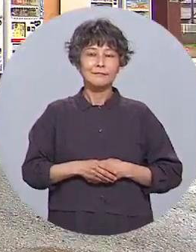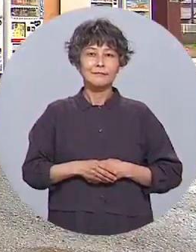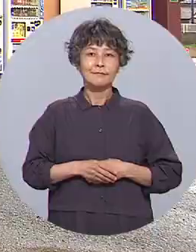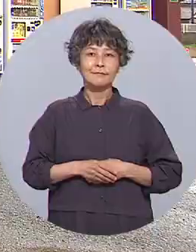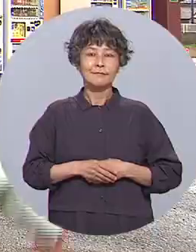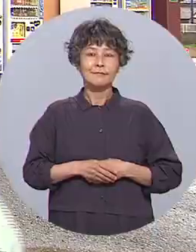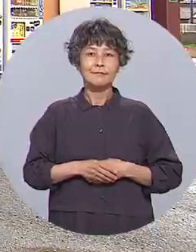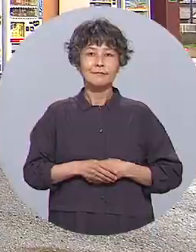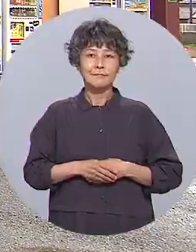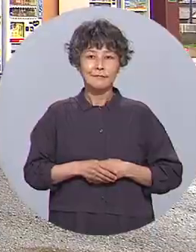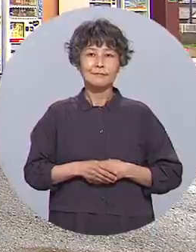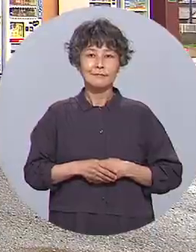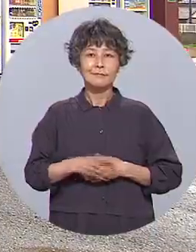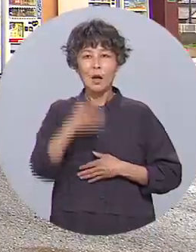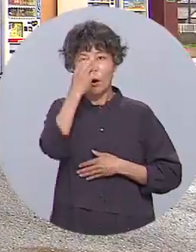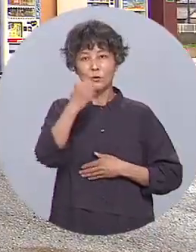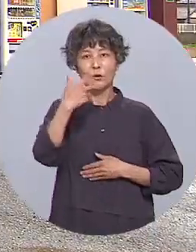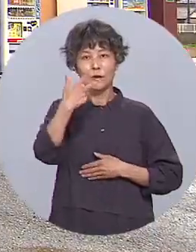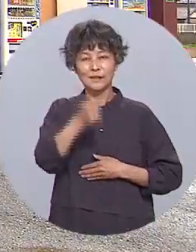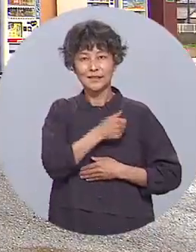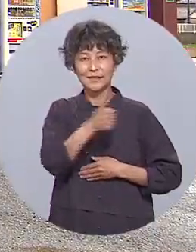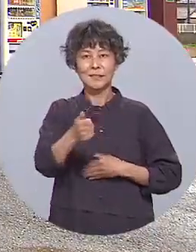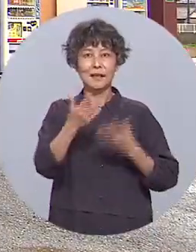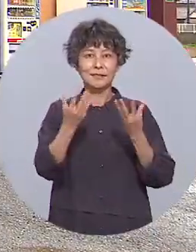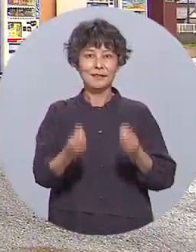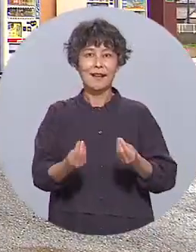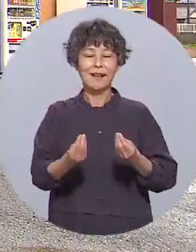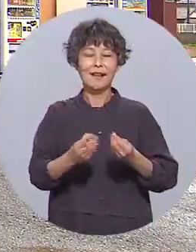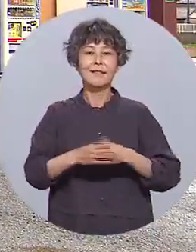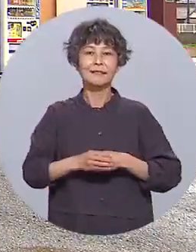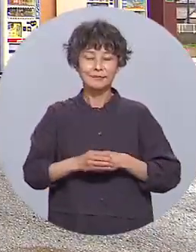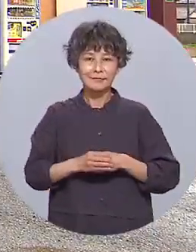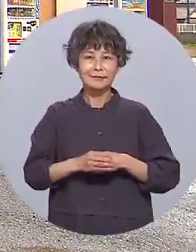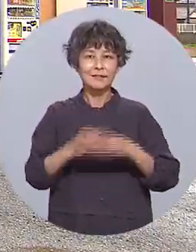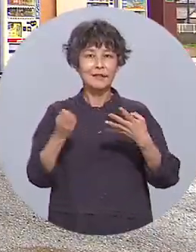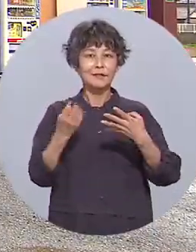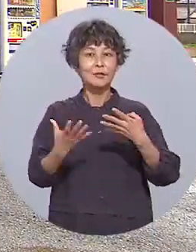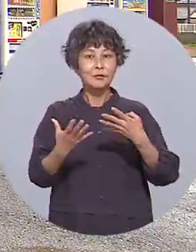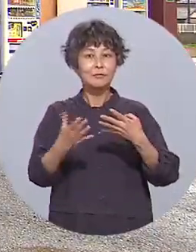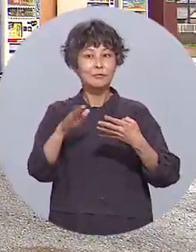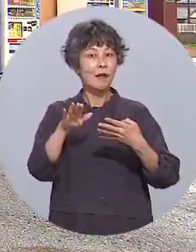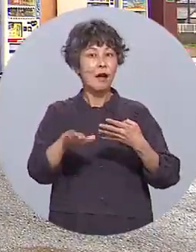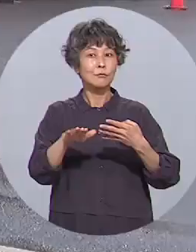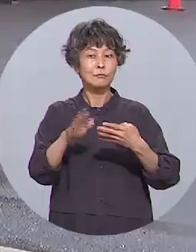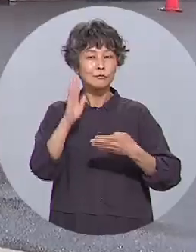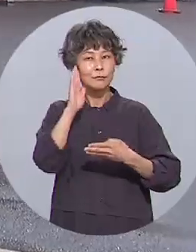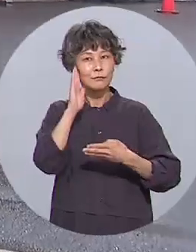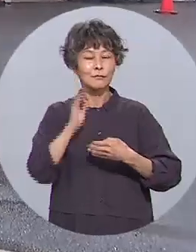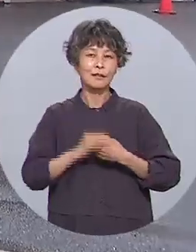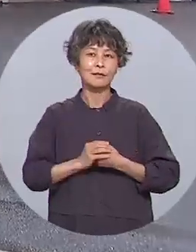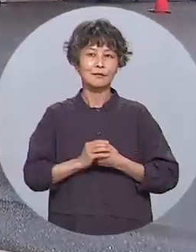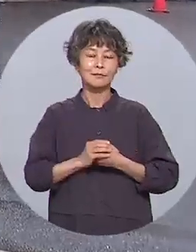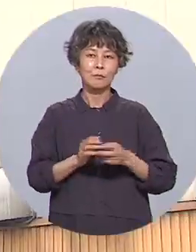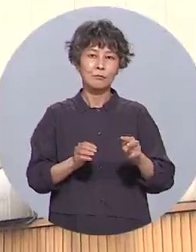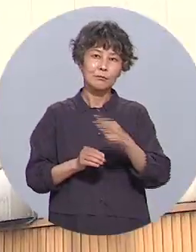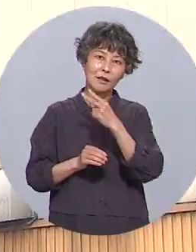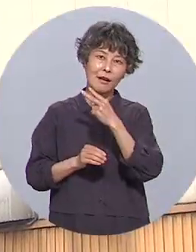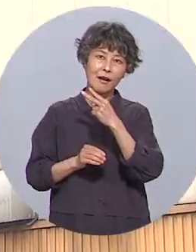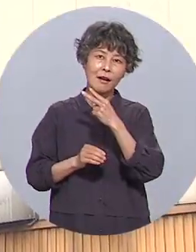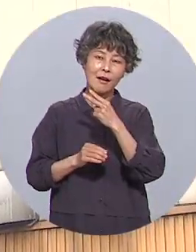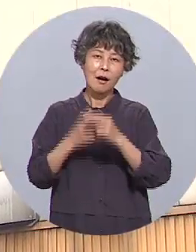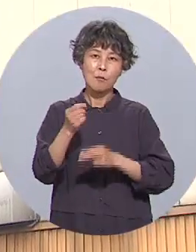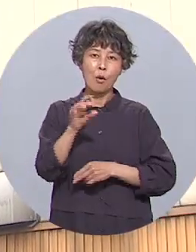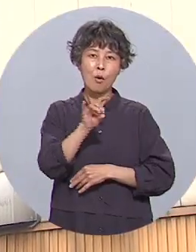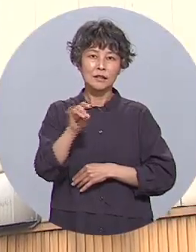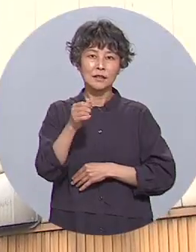ーん、本庄市にやってまいりました。旬を迎える野菜あるって聞いてきたんですけど、そこを見たらもぎ